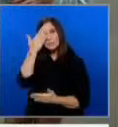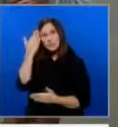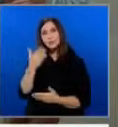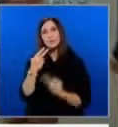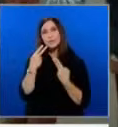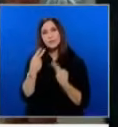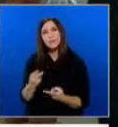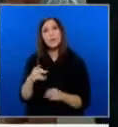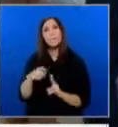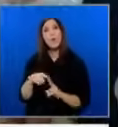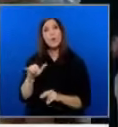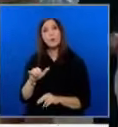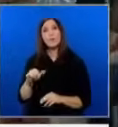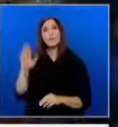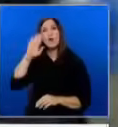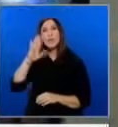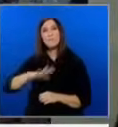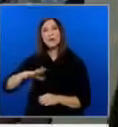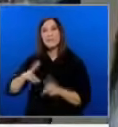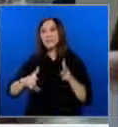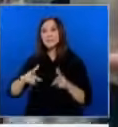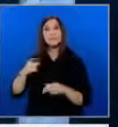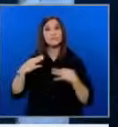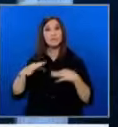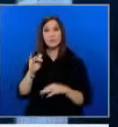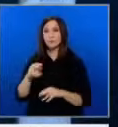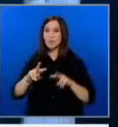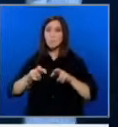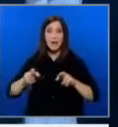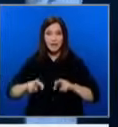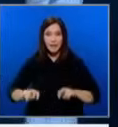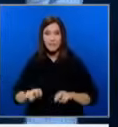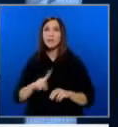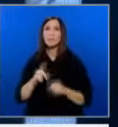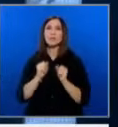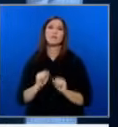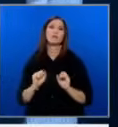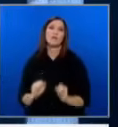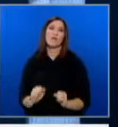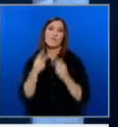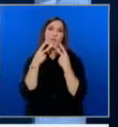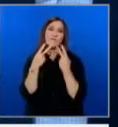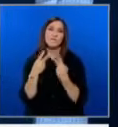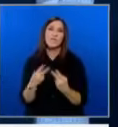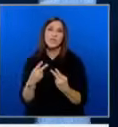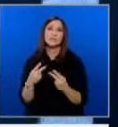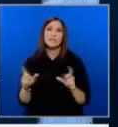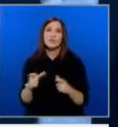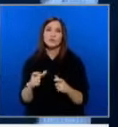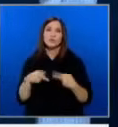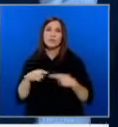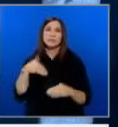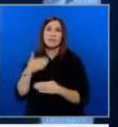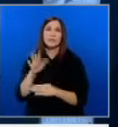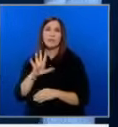военна база в Тексас, където освободените ще бъдат прегледани. С нетърпение очаквам да видя семейството си и да се възстановя след